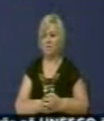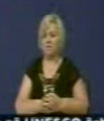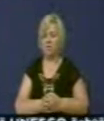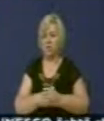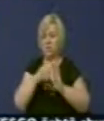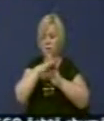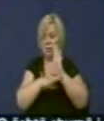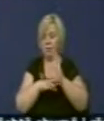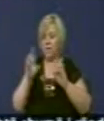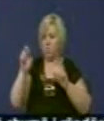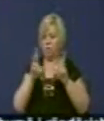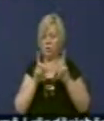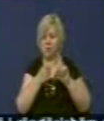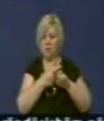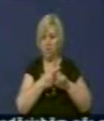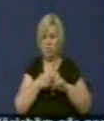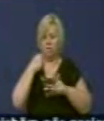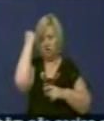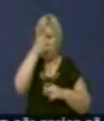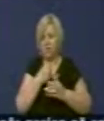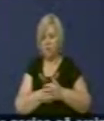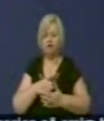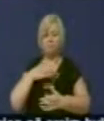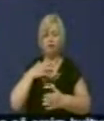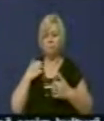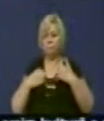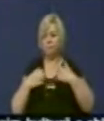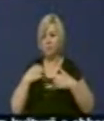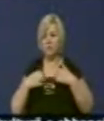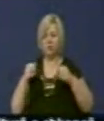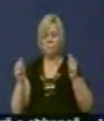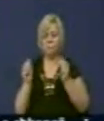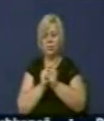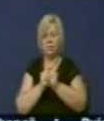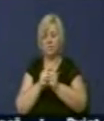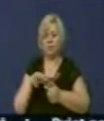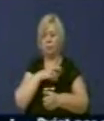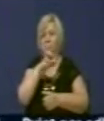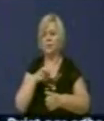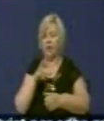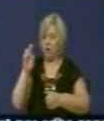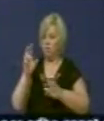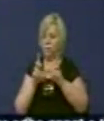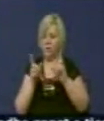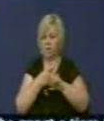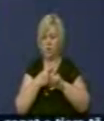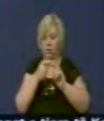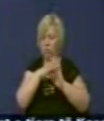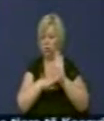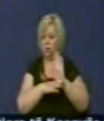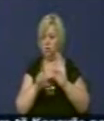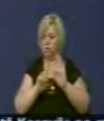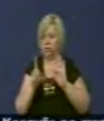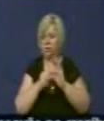tash është orvatja për ta mbuluar korrupsionin e Euleksit dhe dështimin e tij